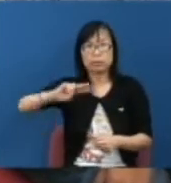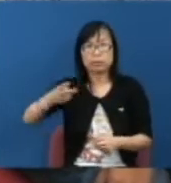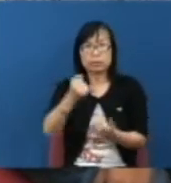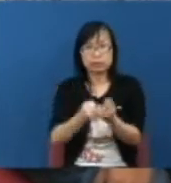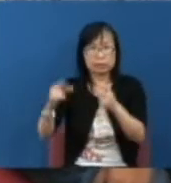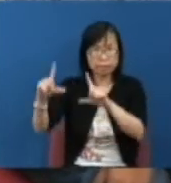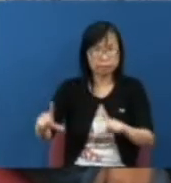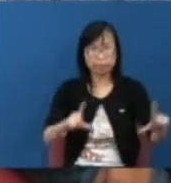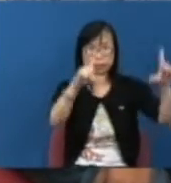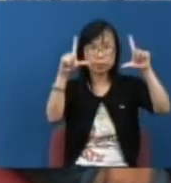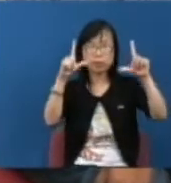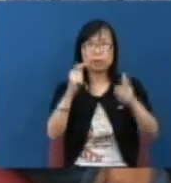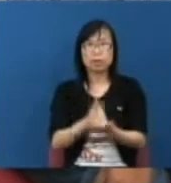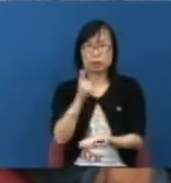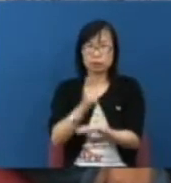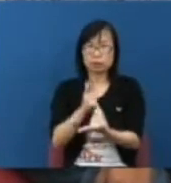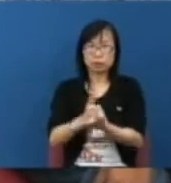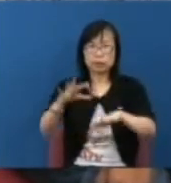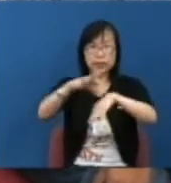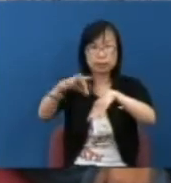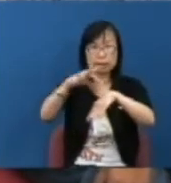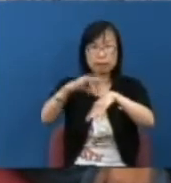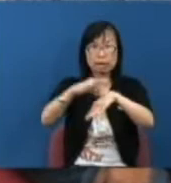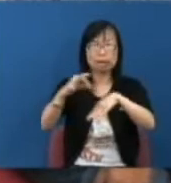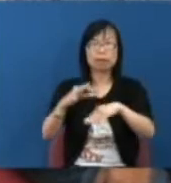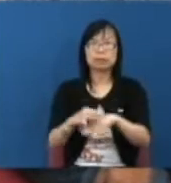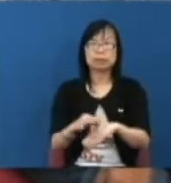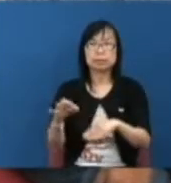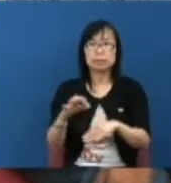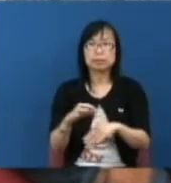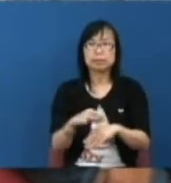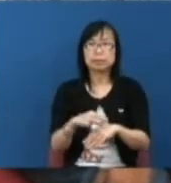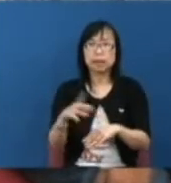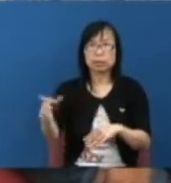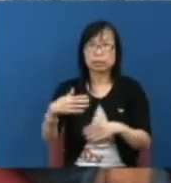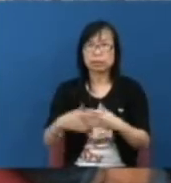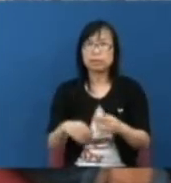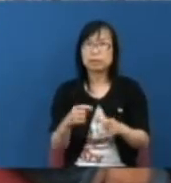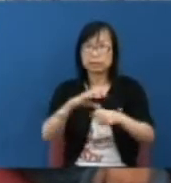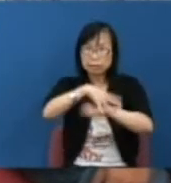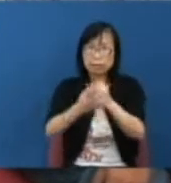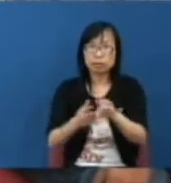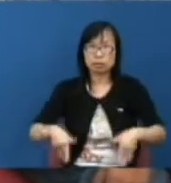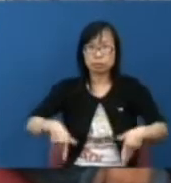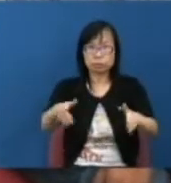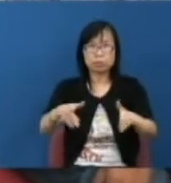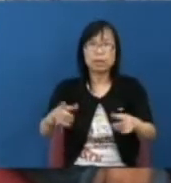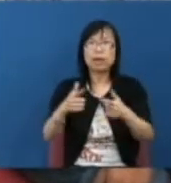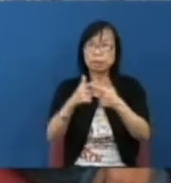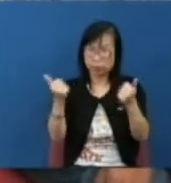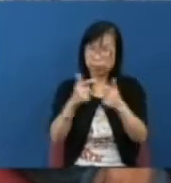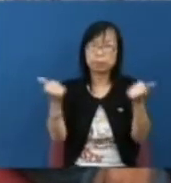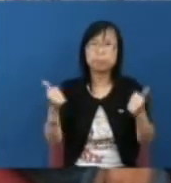而最重要都是講緊節能啦，呢樣嘢都係同地球村大家共識嗰個問題係絕對相關